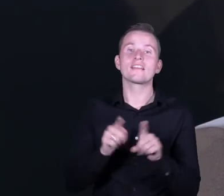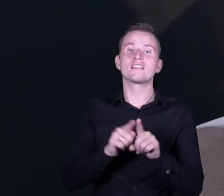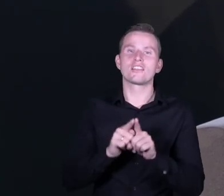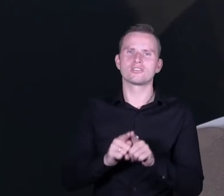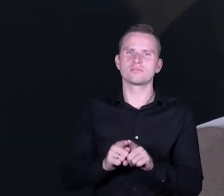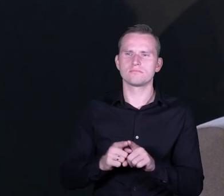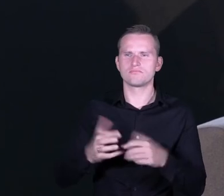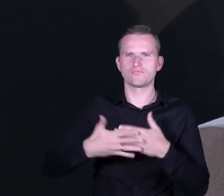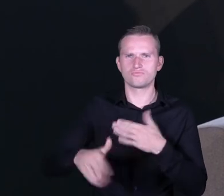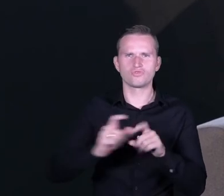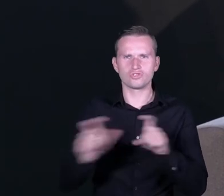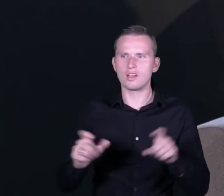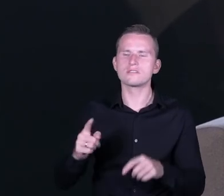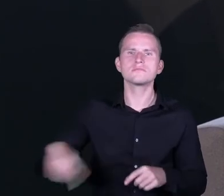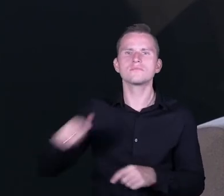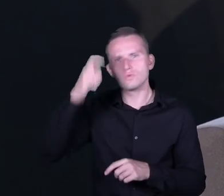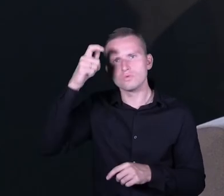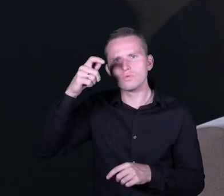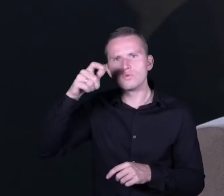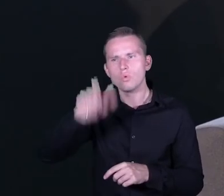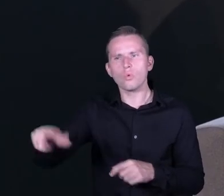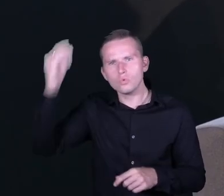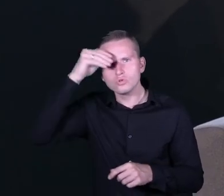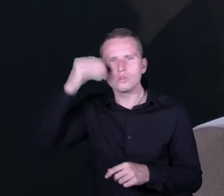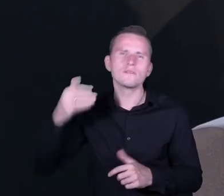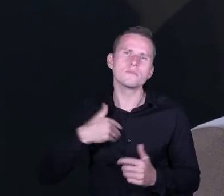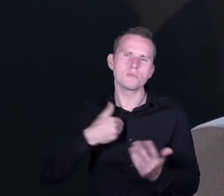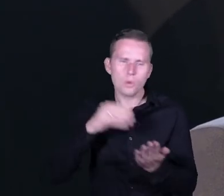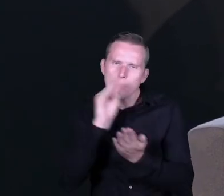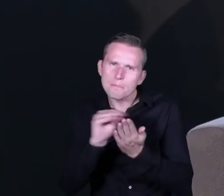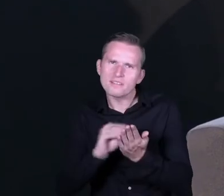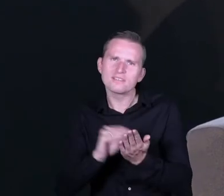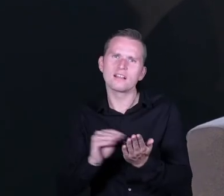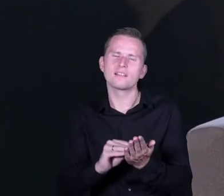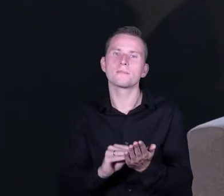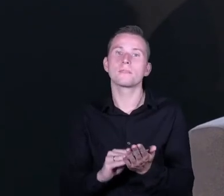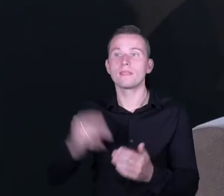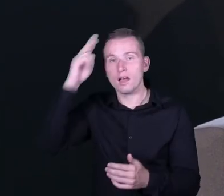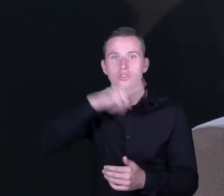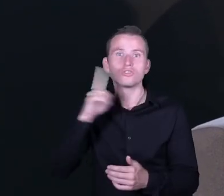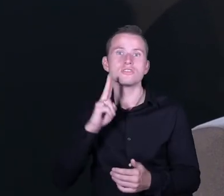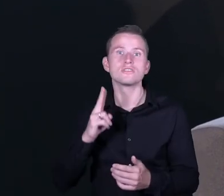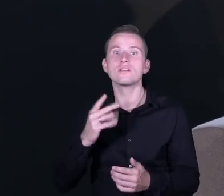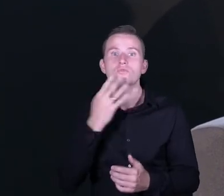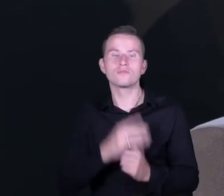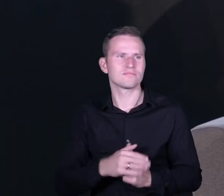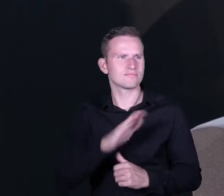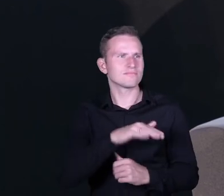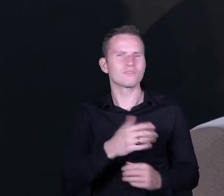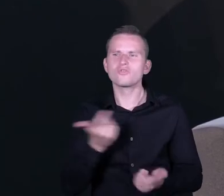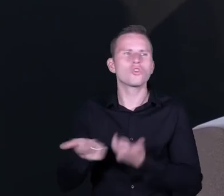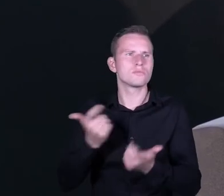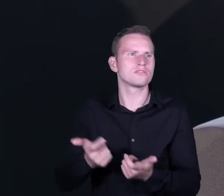tutaj pisali nam, mówili nam, rodzice przychodzili do nas i mówili, co wy robicie, każecie naszym dzieciom